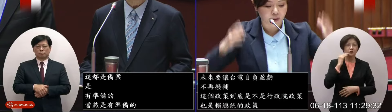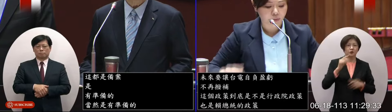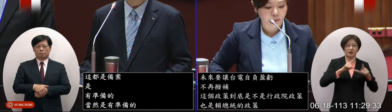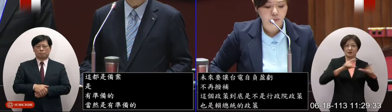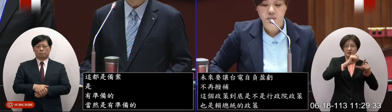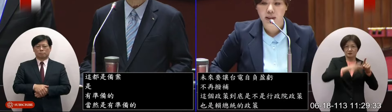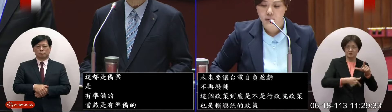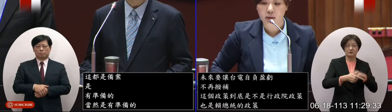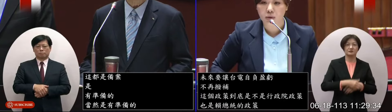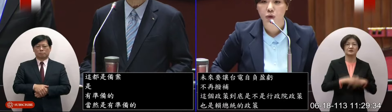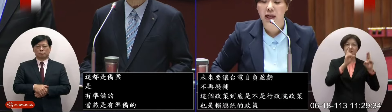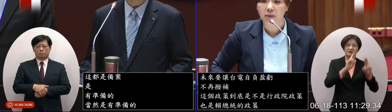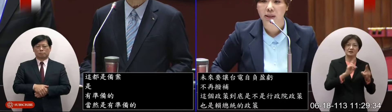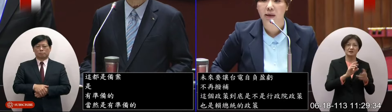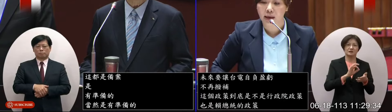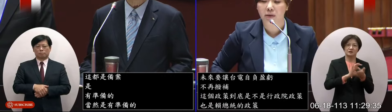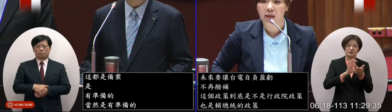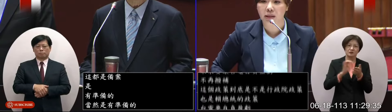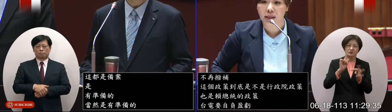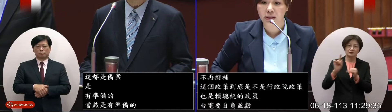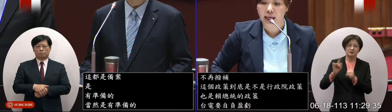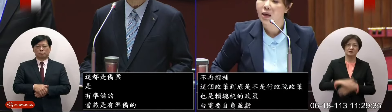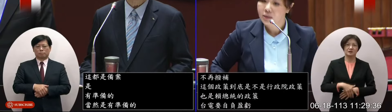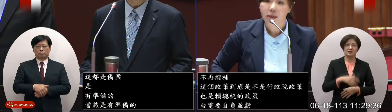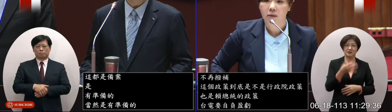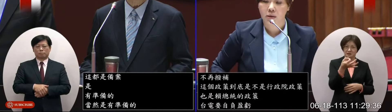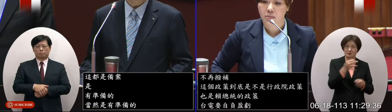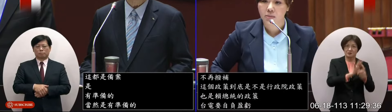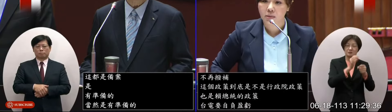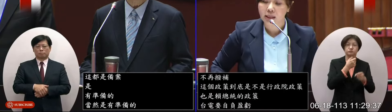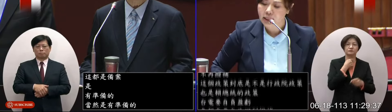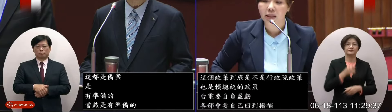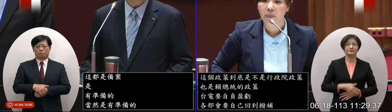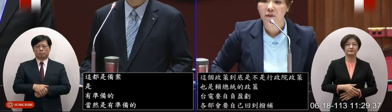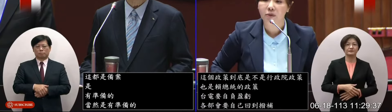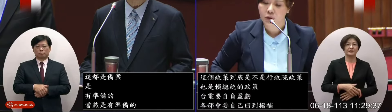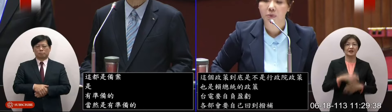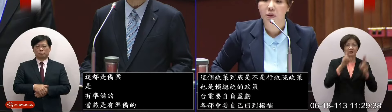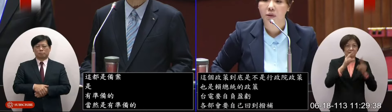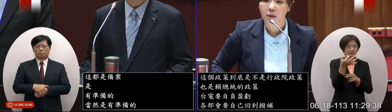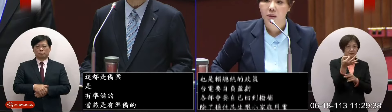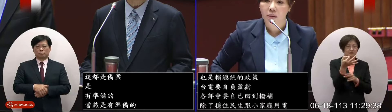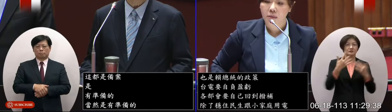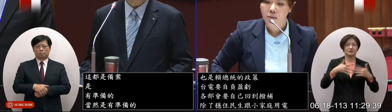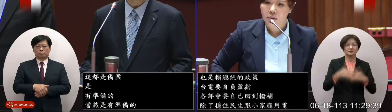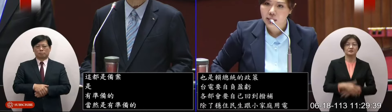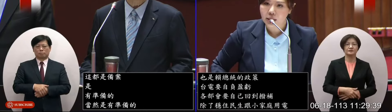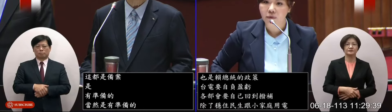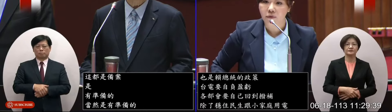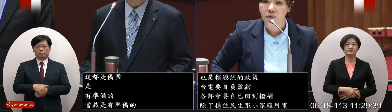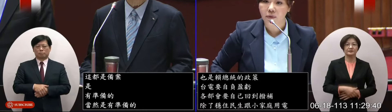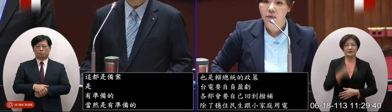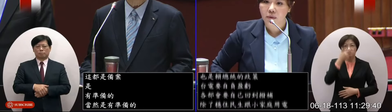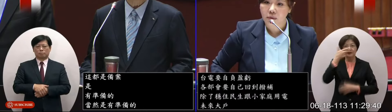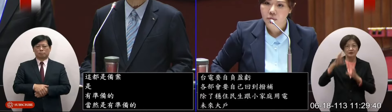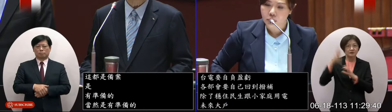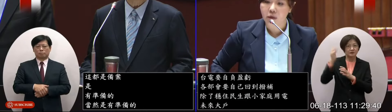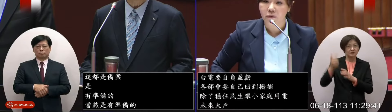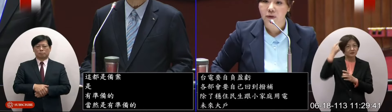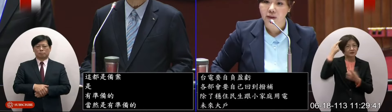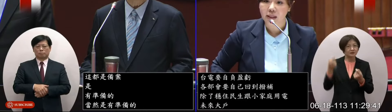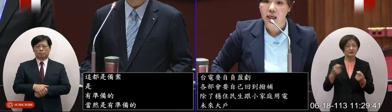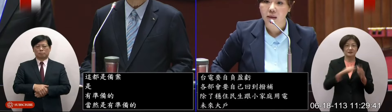己去调整，要调整电价。这到底在电价部分是不是赖政府